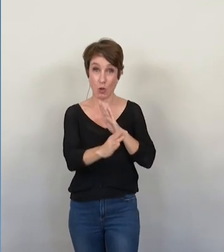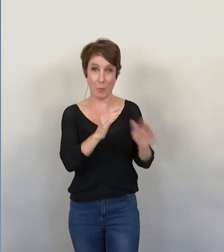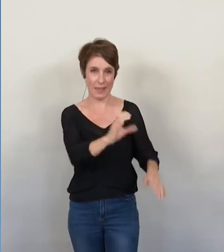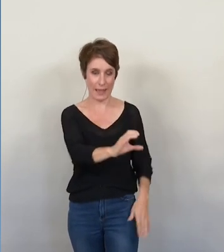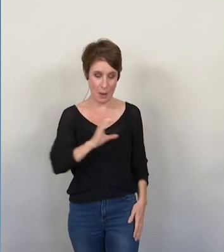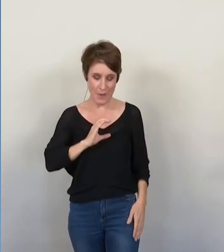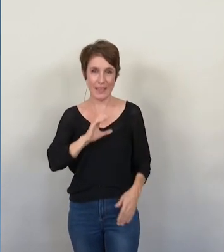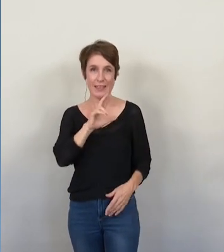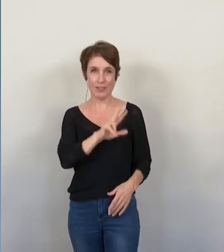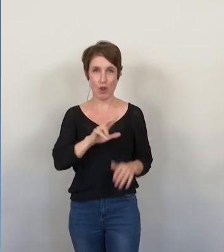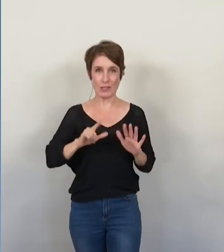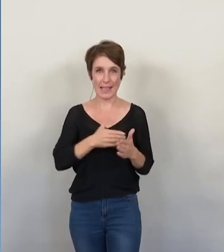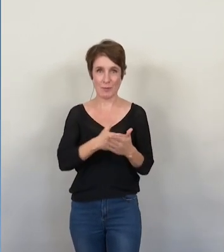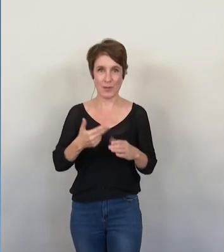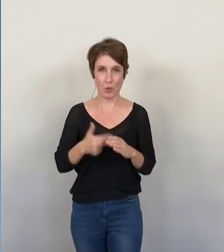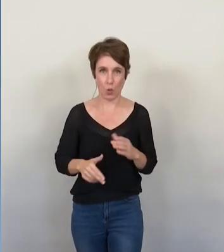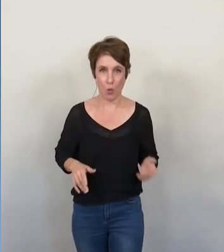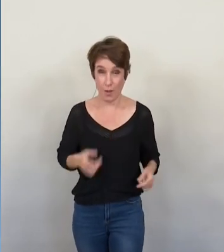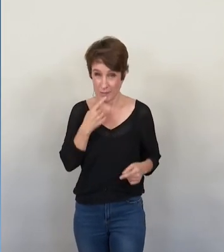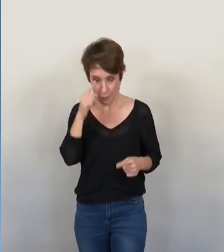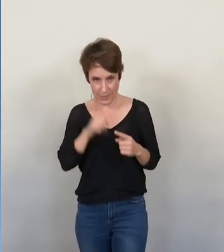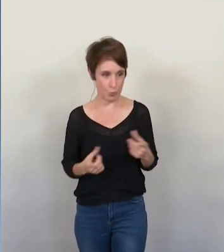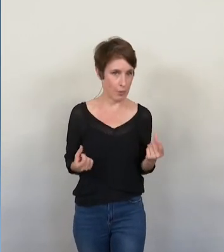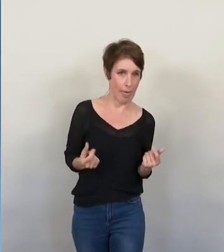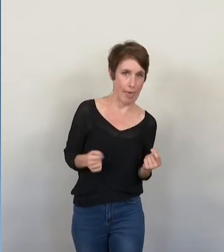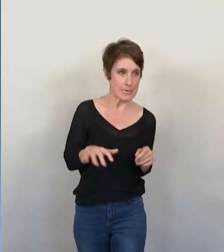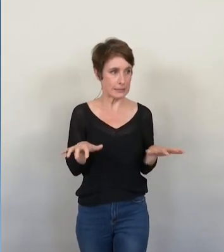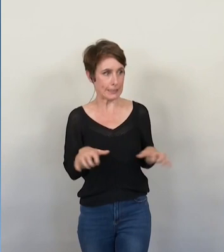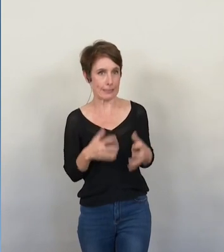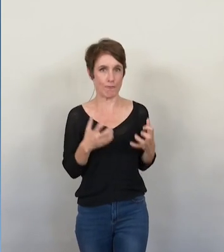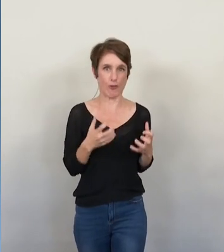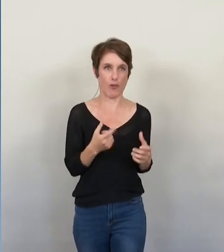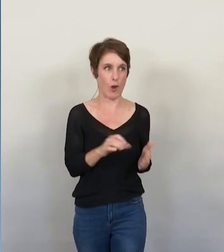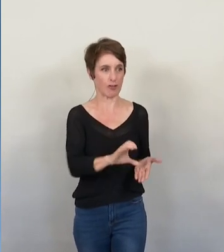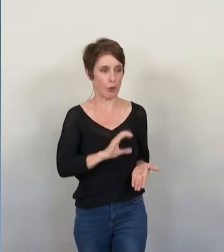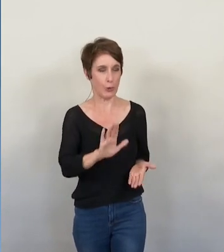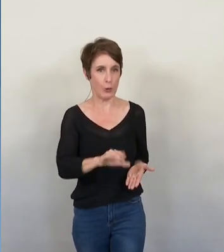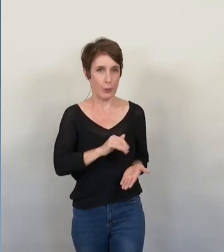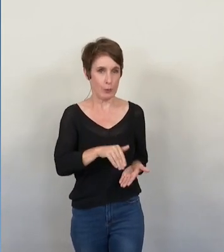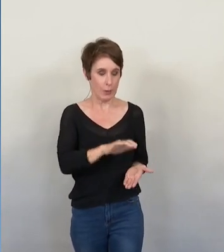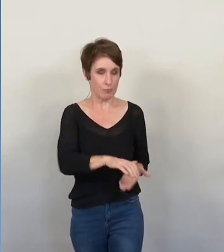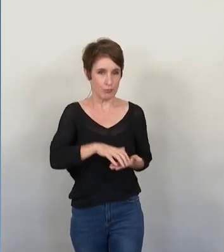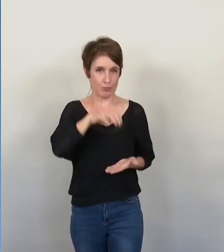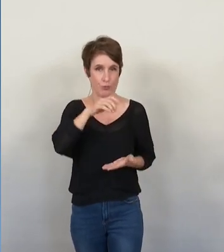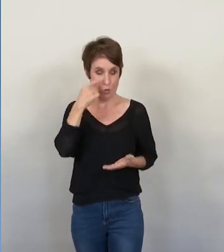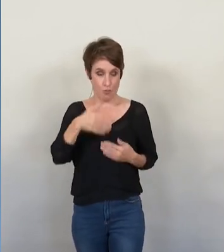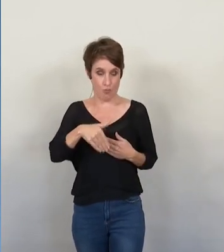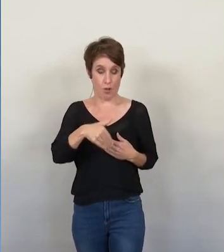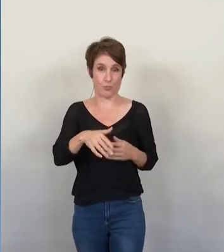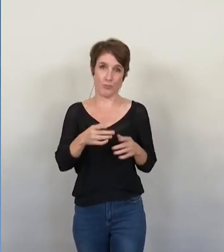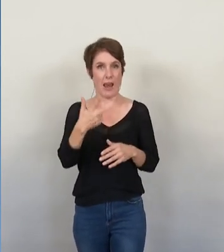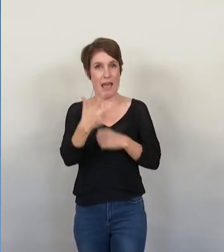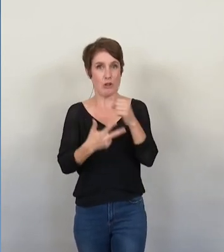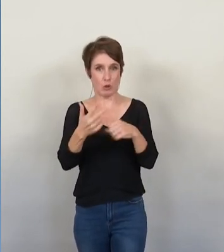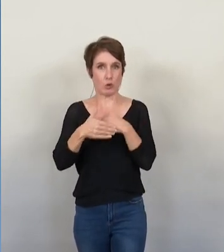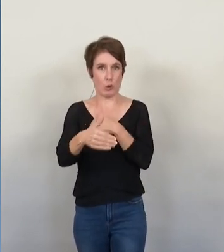trouvez encore et toujours de la trésorerie et des sous pour renflouer les caisses pour vos budgets des trois prochaines années